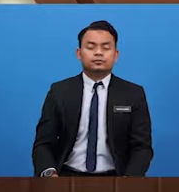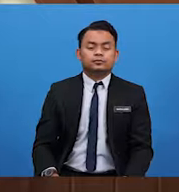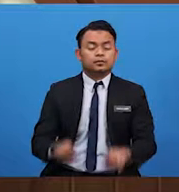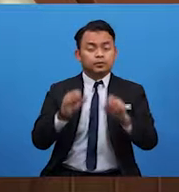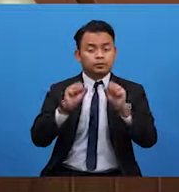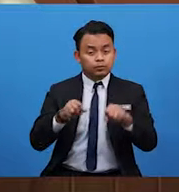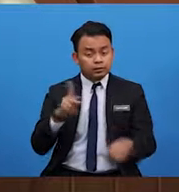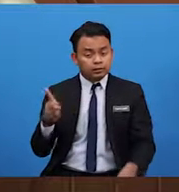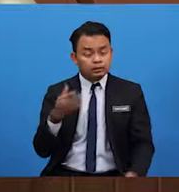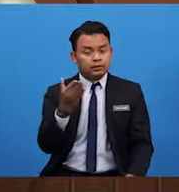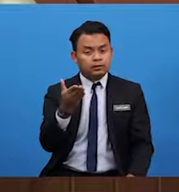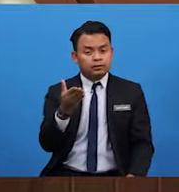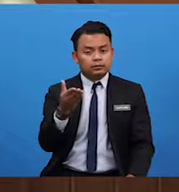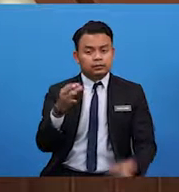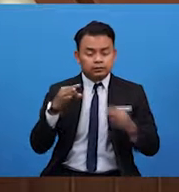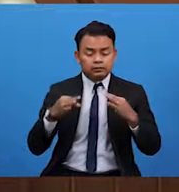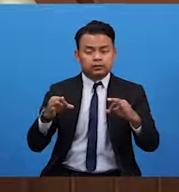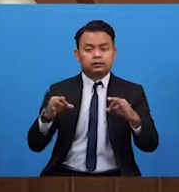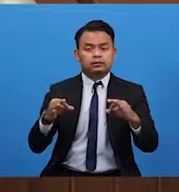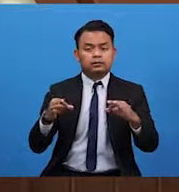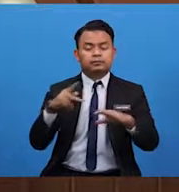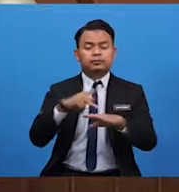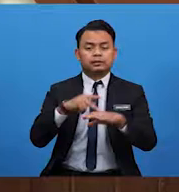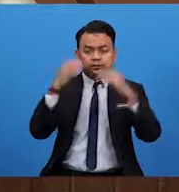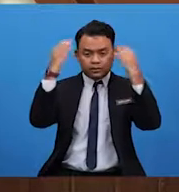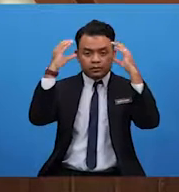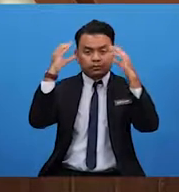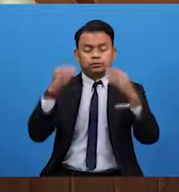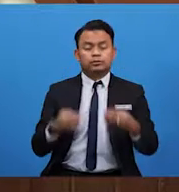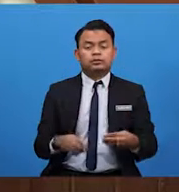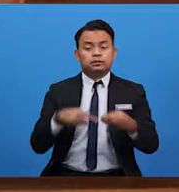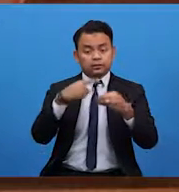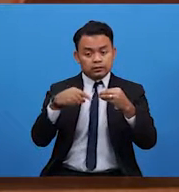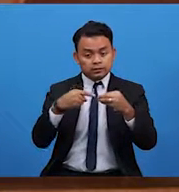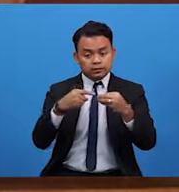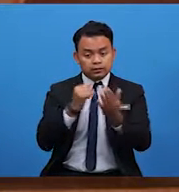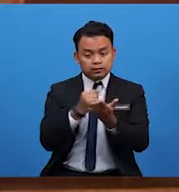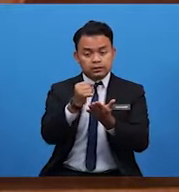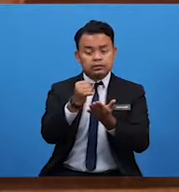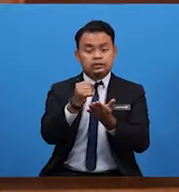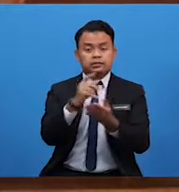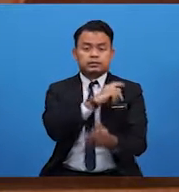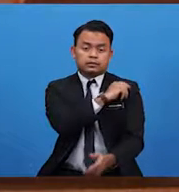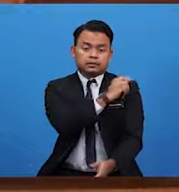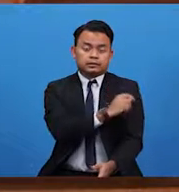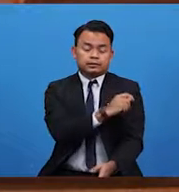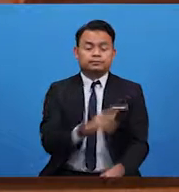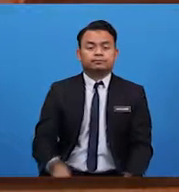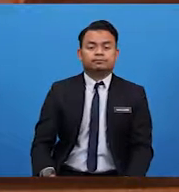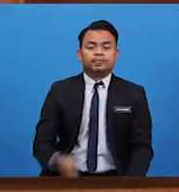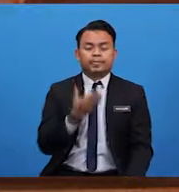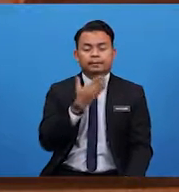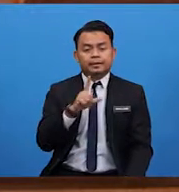Bolehkah anda terangkan kepada cikgu perihal jenis-jenis tenaga tersebut? Baiklah, cikgu akan